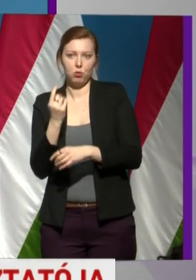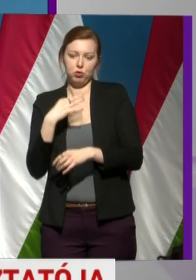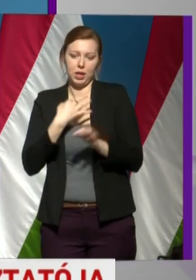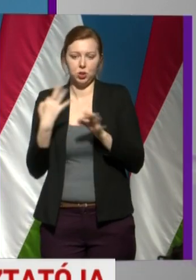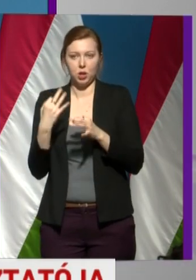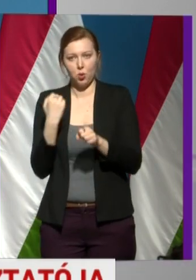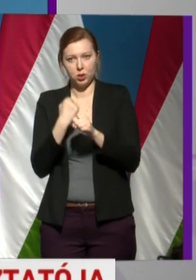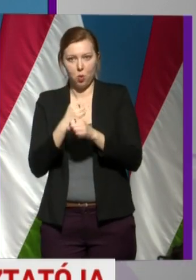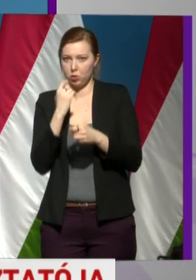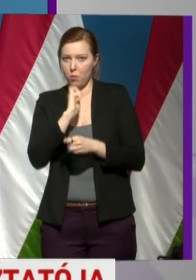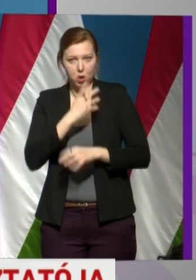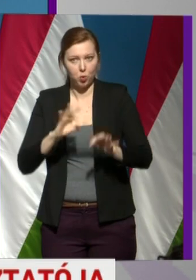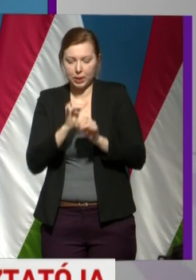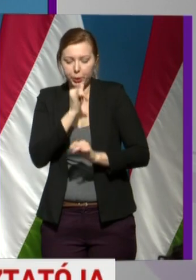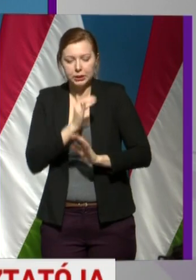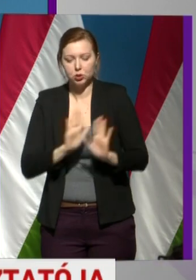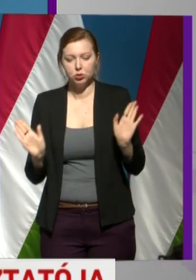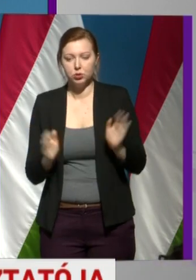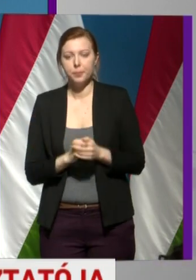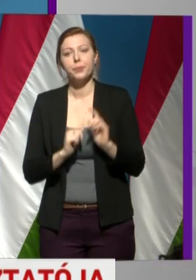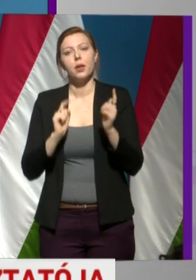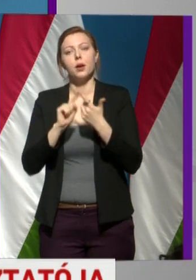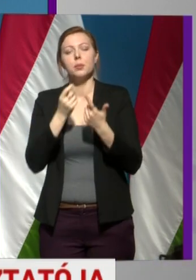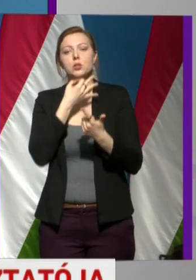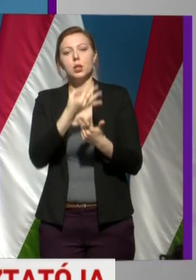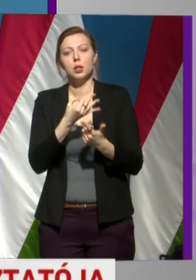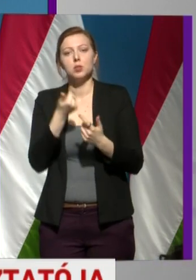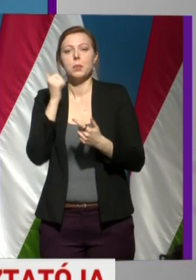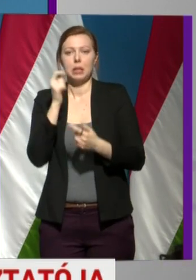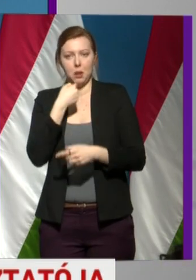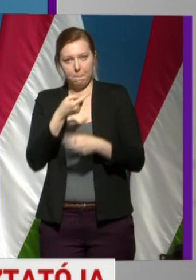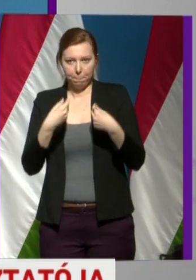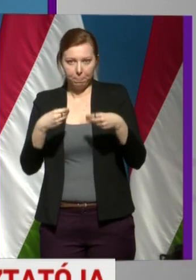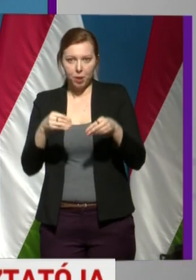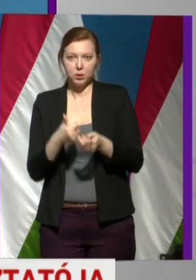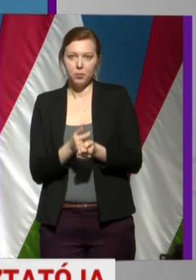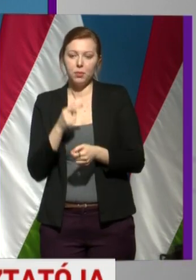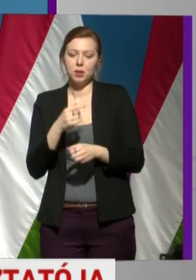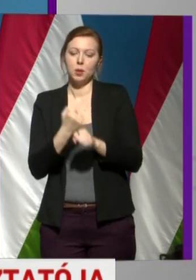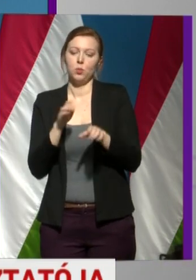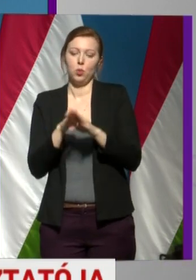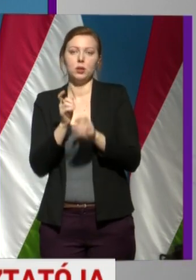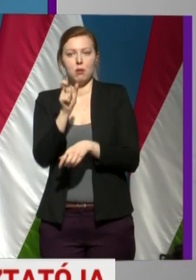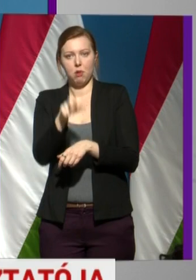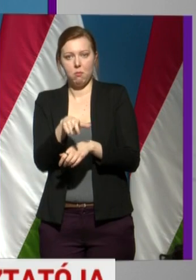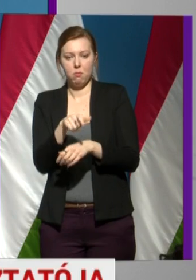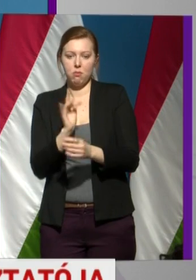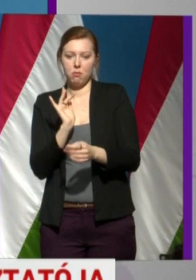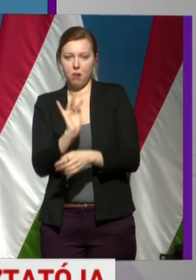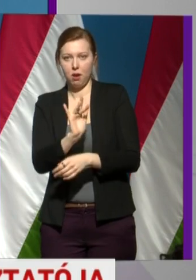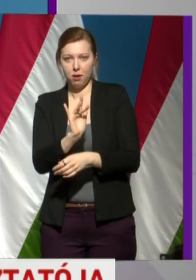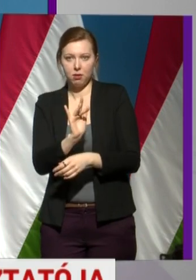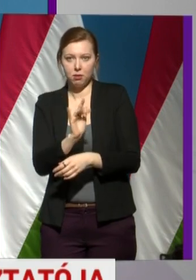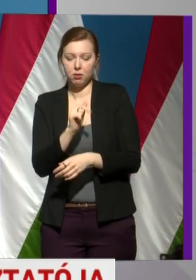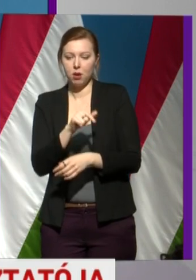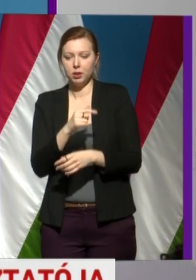jelenleg Magyarországon. A második kérdés, azt tegnap elmondtam, hogy ezzel a munkatársammal szemben,